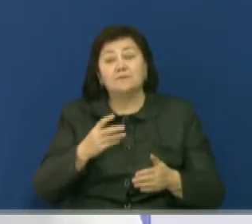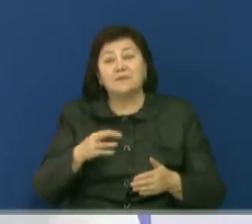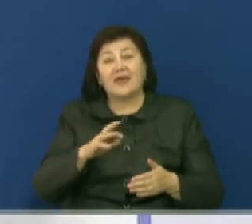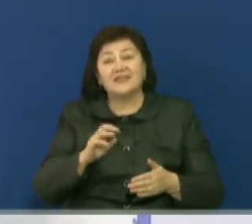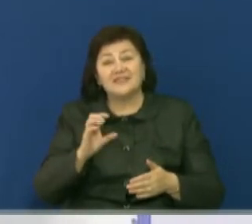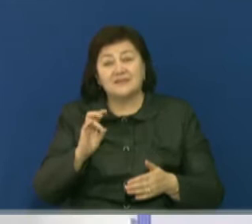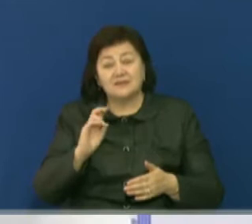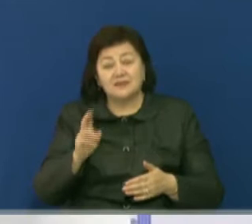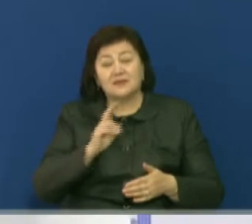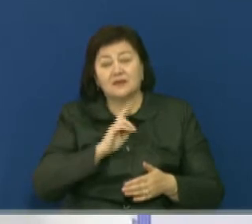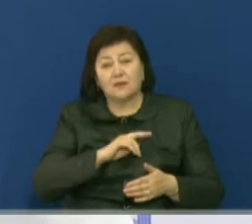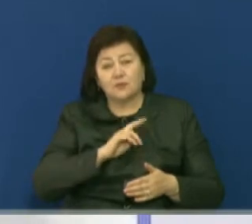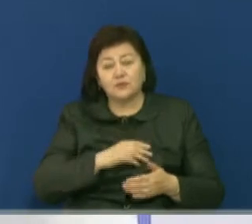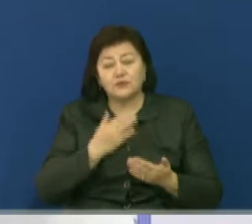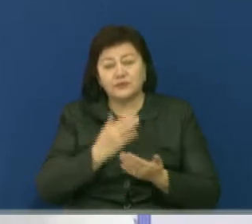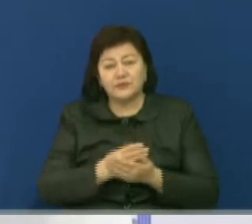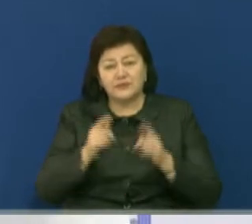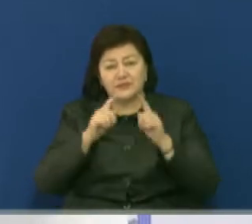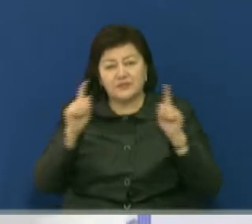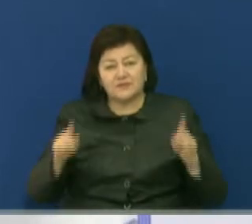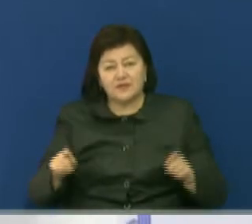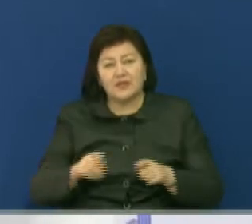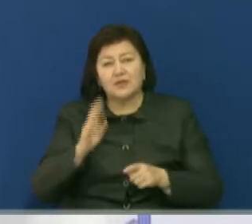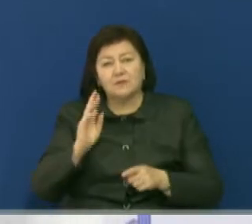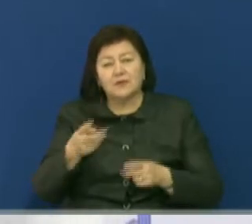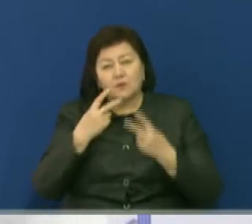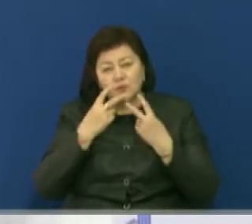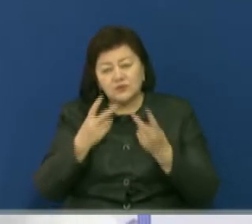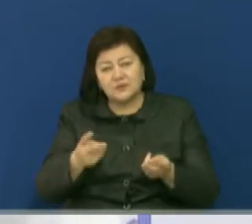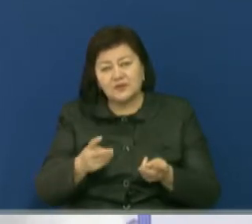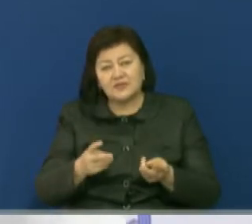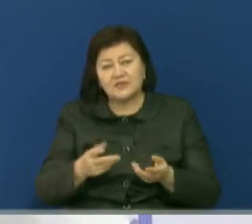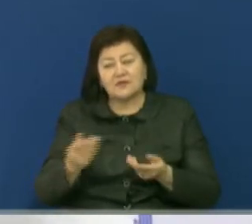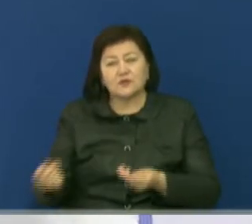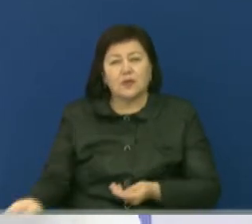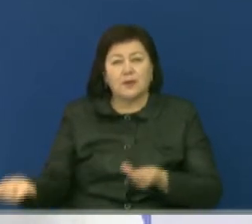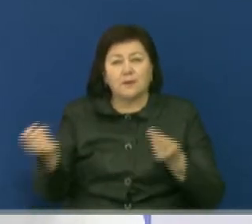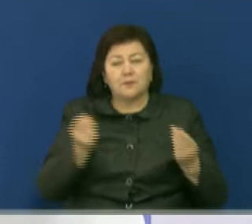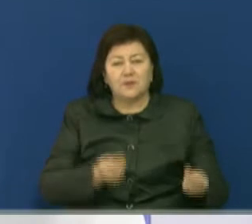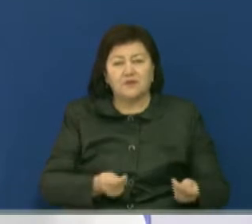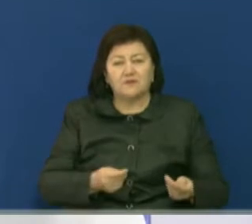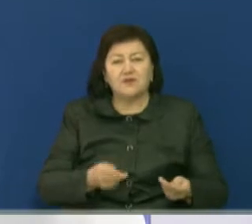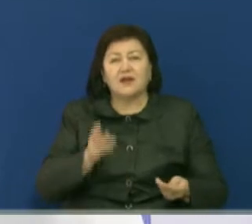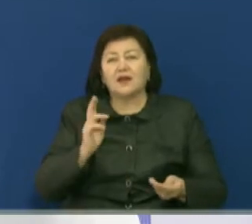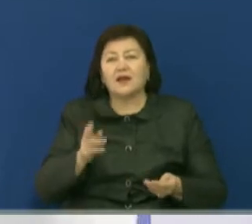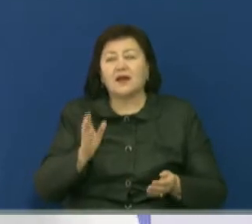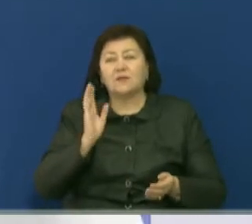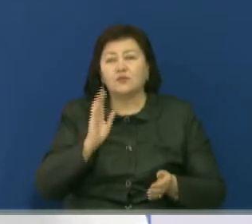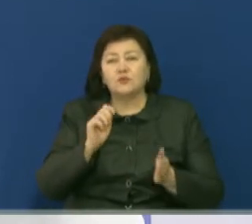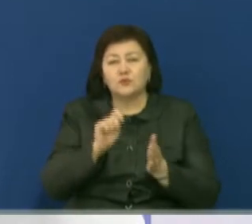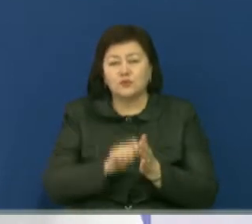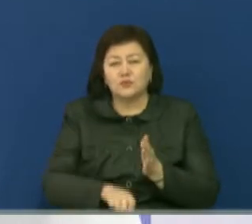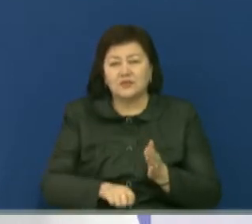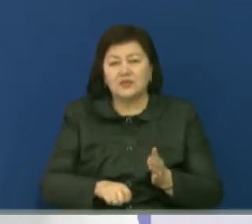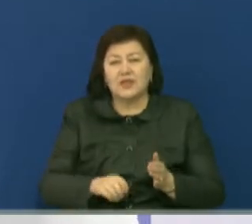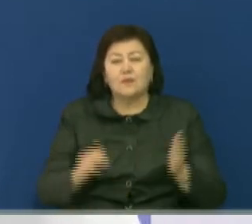сертификат халяльного стандарта. Ими будут отслеживаться все животные, поступающие в этот мясной павильон, и то, как они будут забиты мусульманами. Это